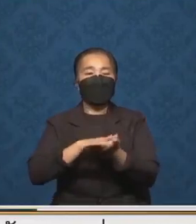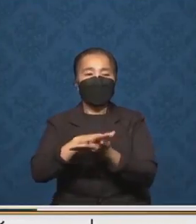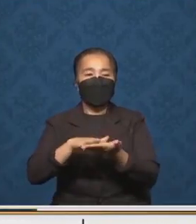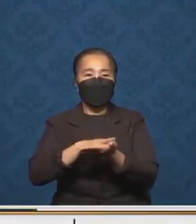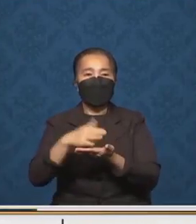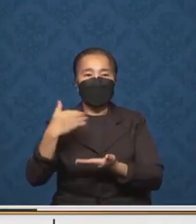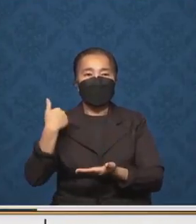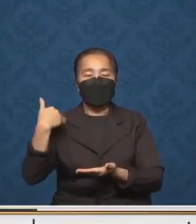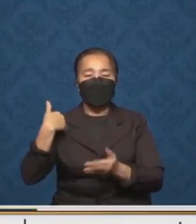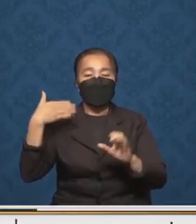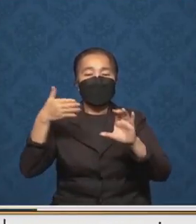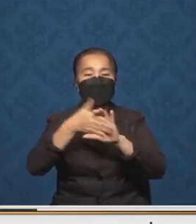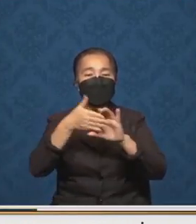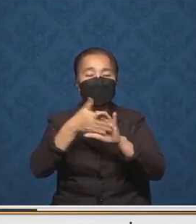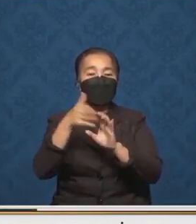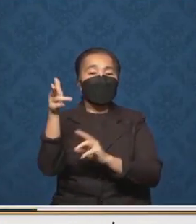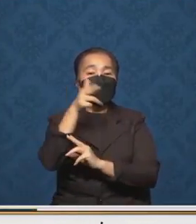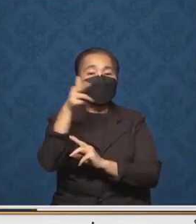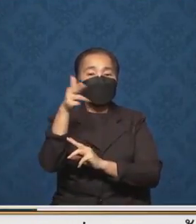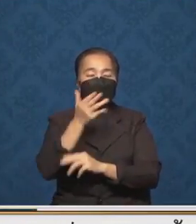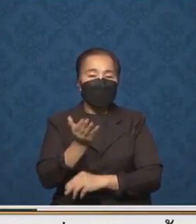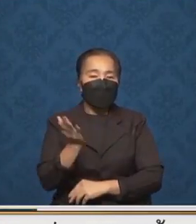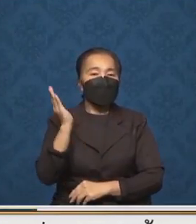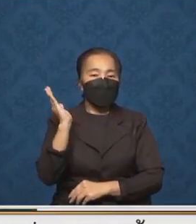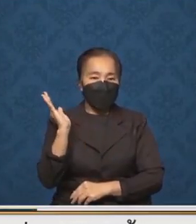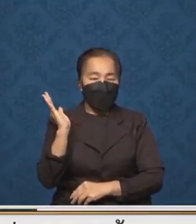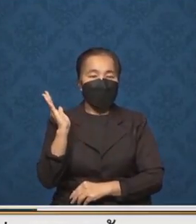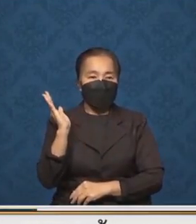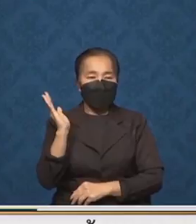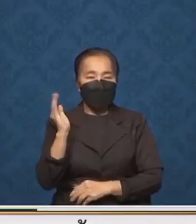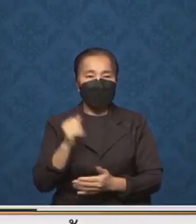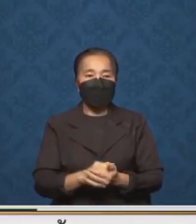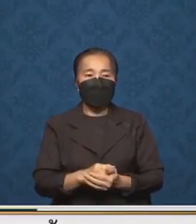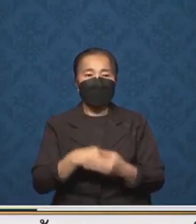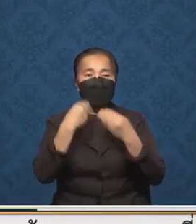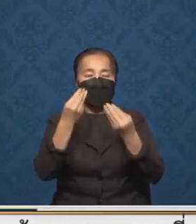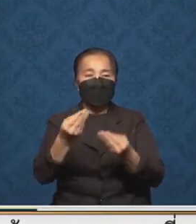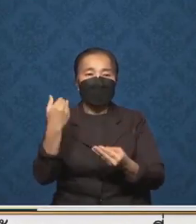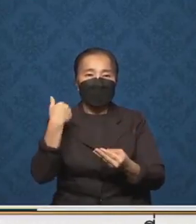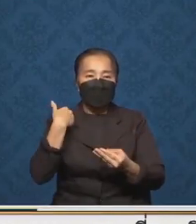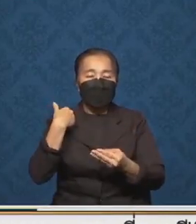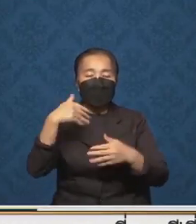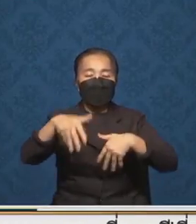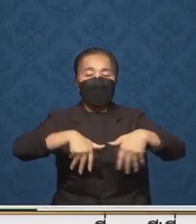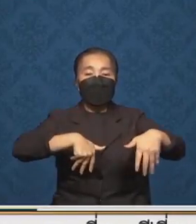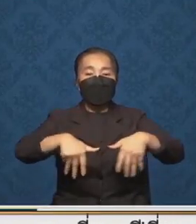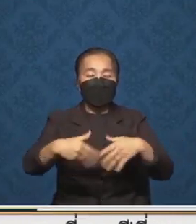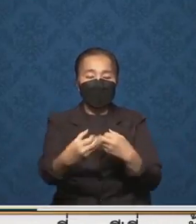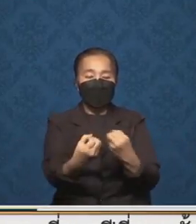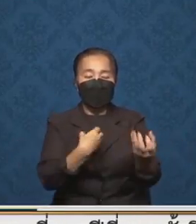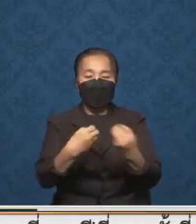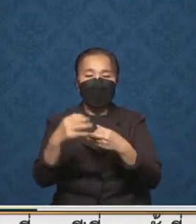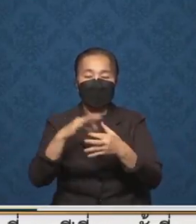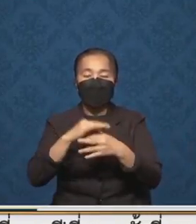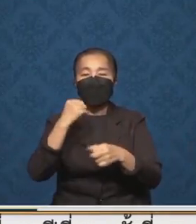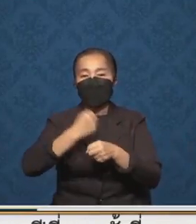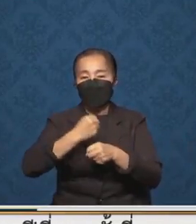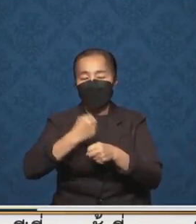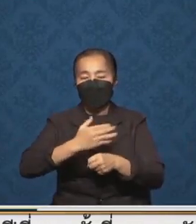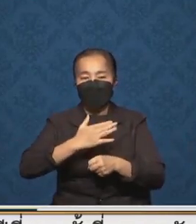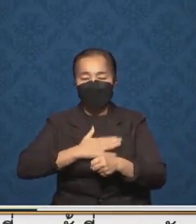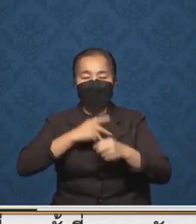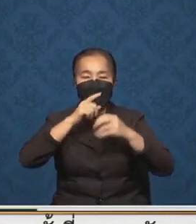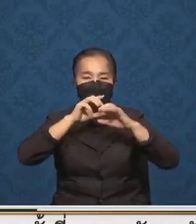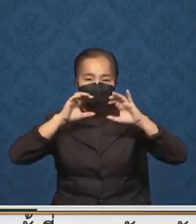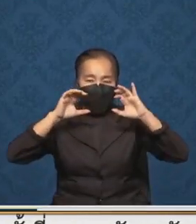งดีๆที่มันเกิดขึ้นเพื่อคลี่คลายบรรยากาศซะหน่อยนึงนะและเป็นการรับฟังจากภาคประชาชนมานะครับในเกี่ยวกับเรื่องการทำงานของรัฐบาล